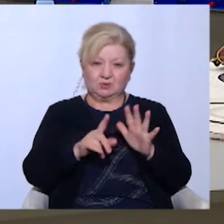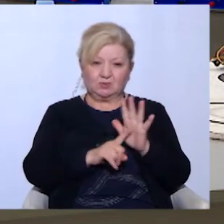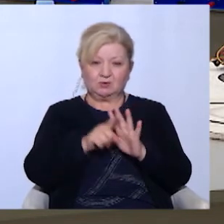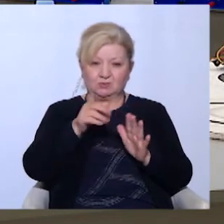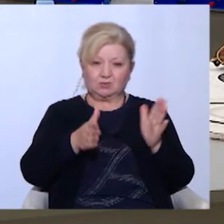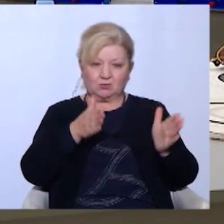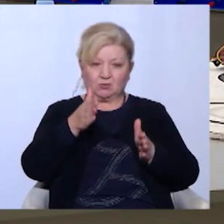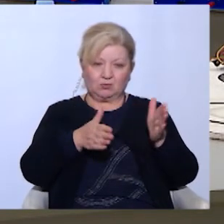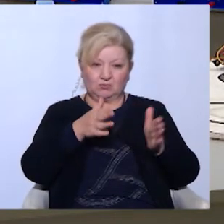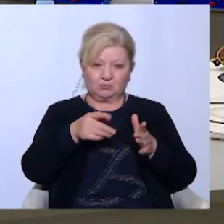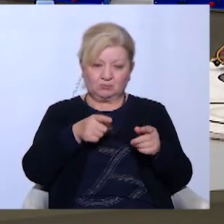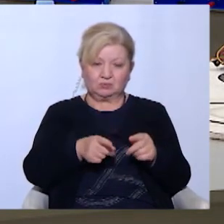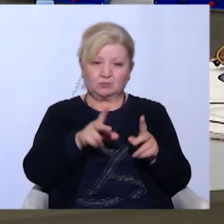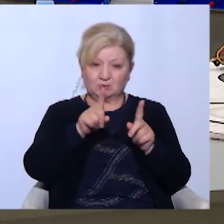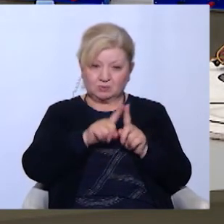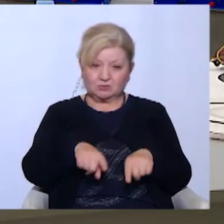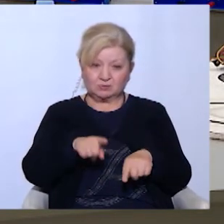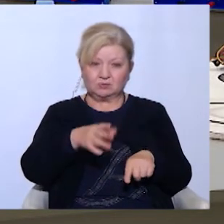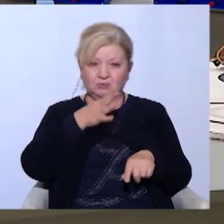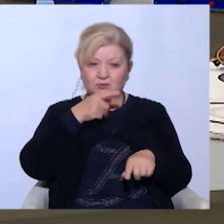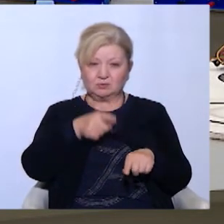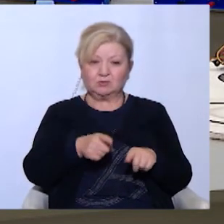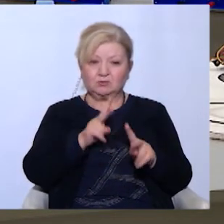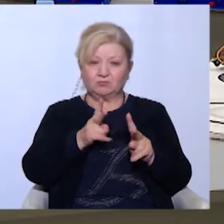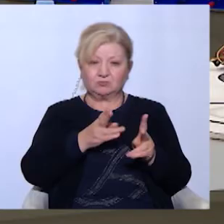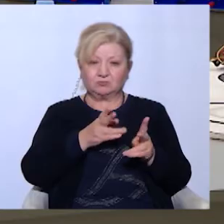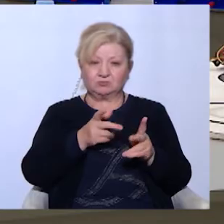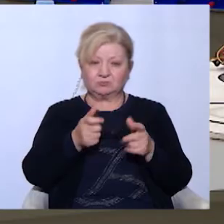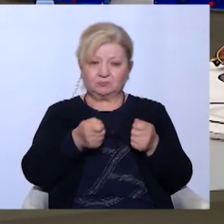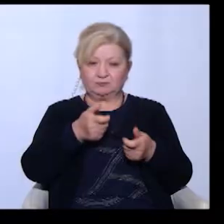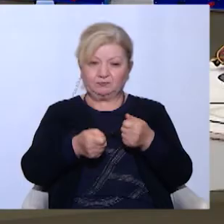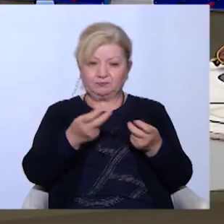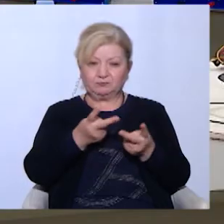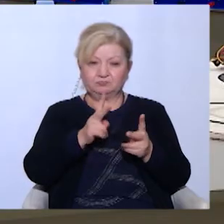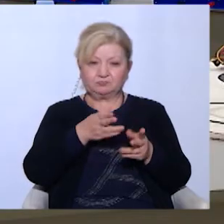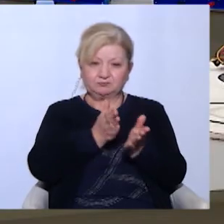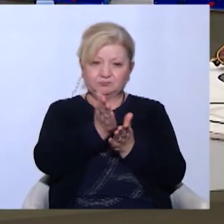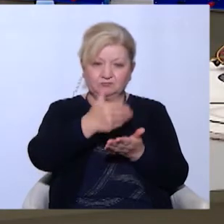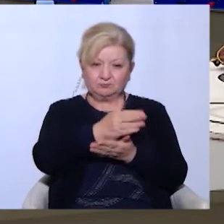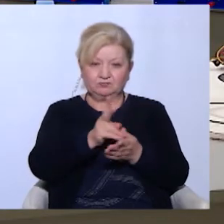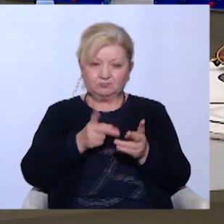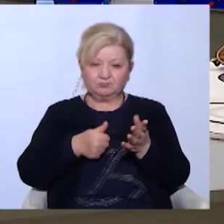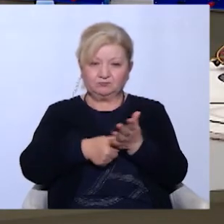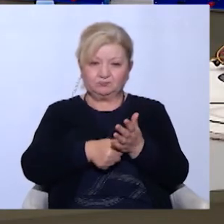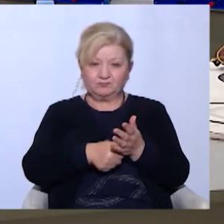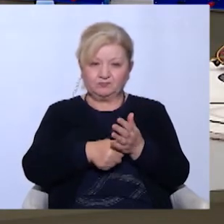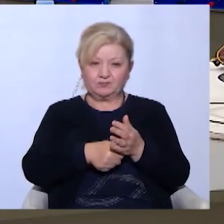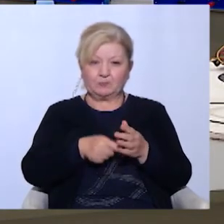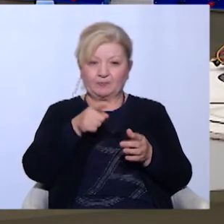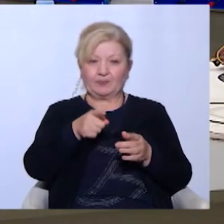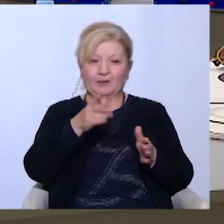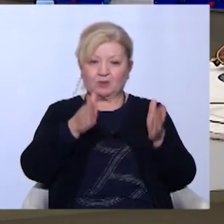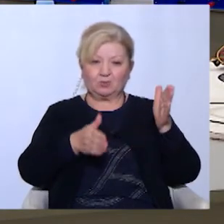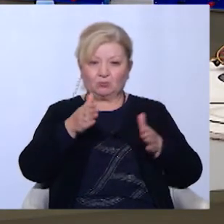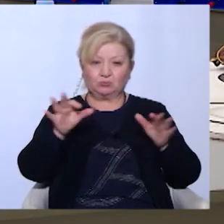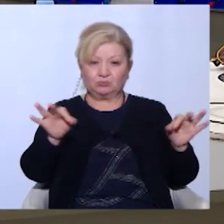მოდით ავამოქმედოთ ეს რობოტი. ამავდროულად ამ რობოტს ვინ მართავს? მეორე პერსონაჟი ვნახოთ.